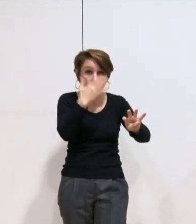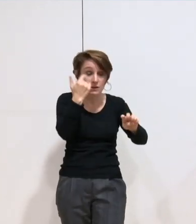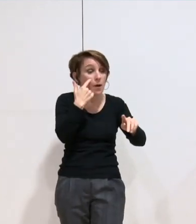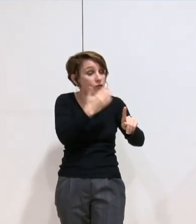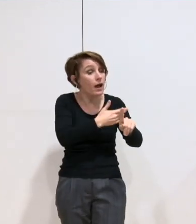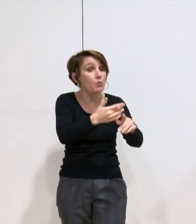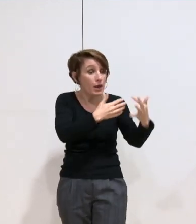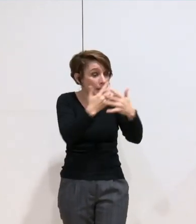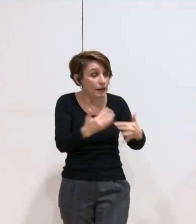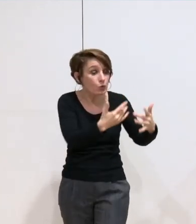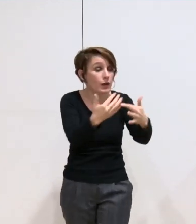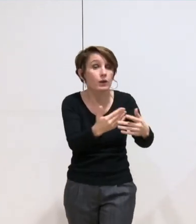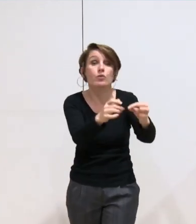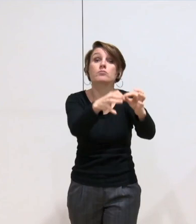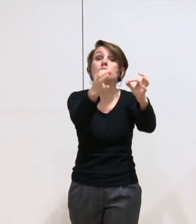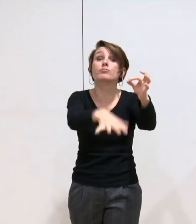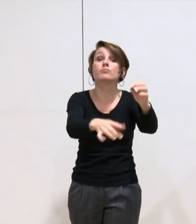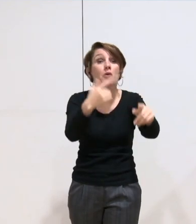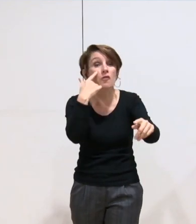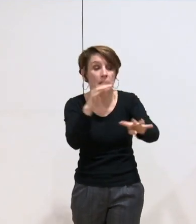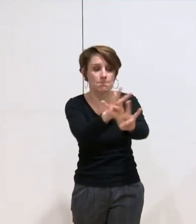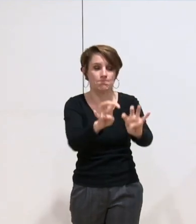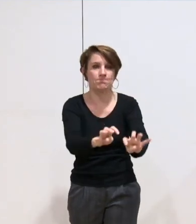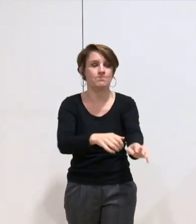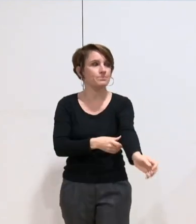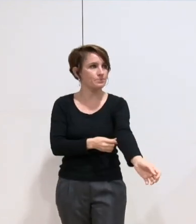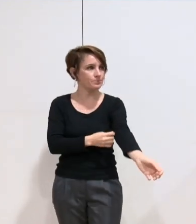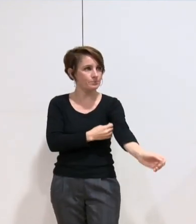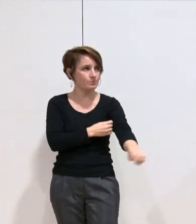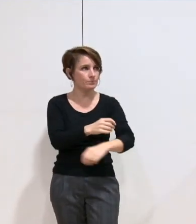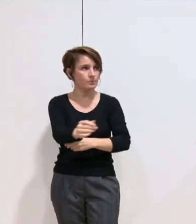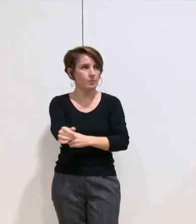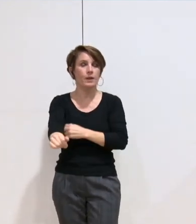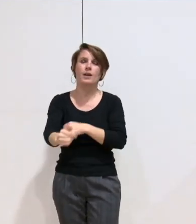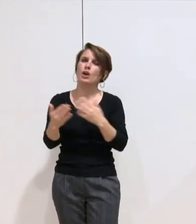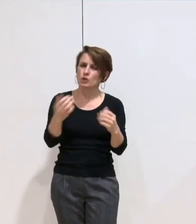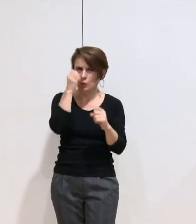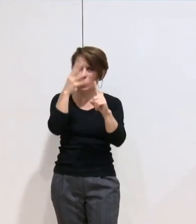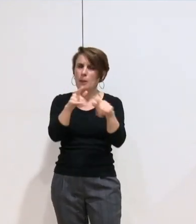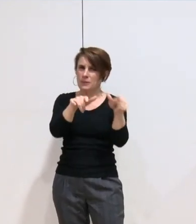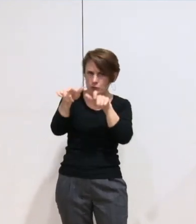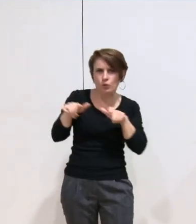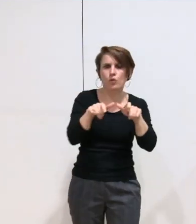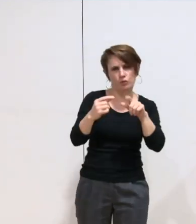venu. Donc, une mission de contrôle, et puis, parce qu'il nous semblait qu'il y avait là un gisement d'économie.